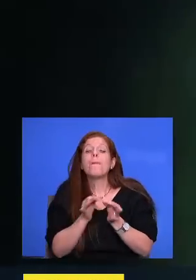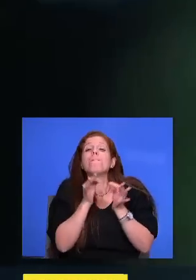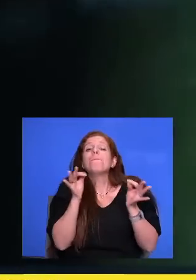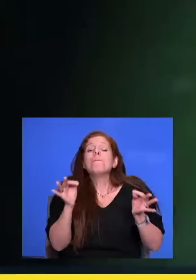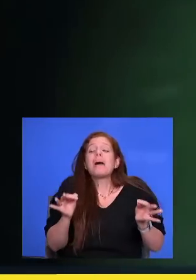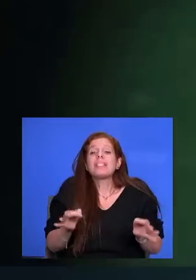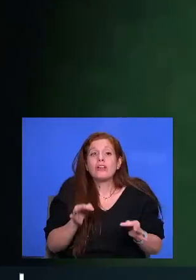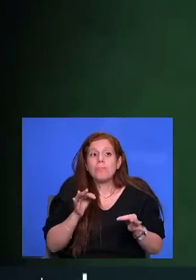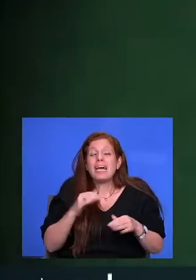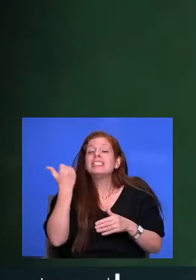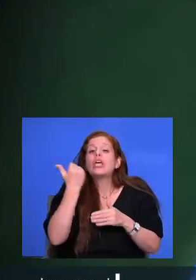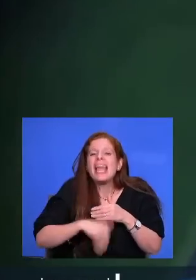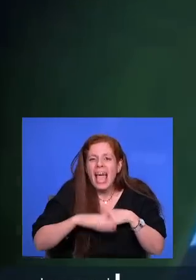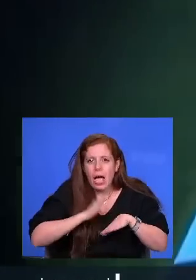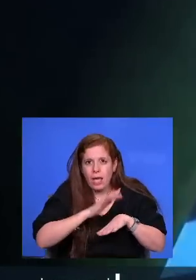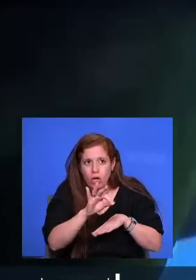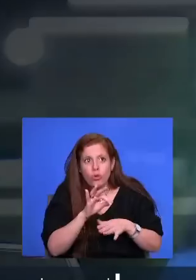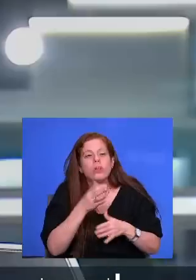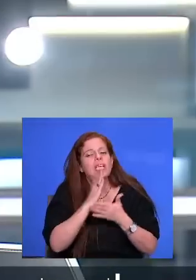היא חלק חשוב בפאזל הזה.